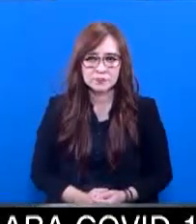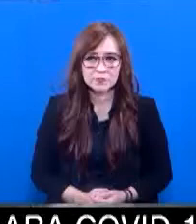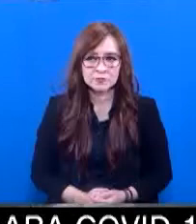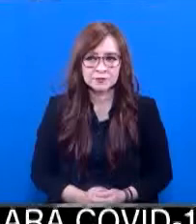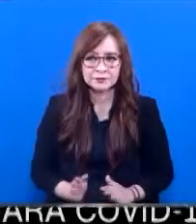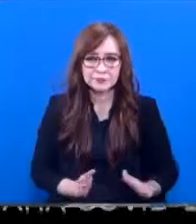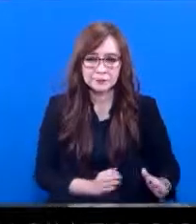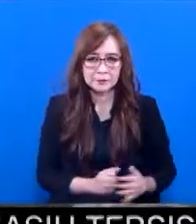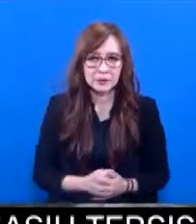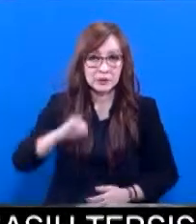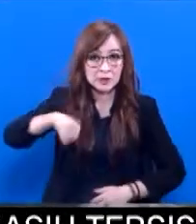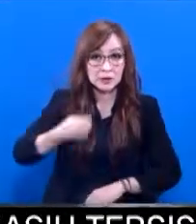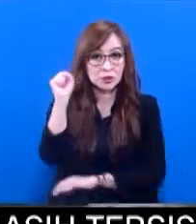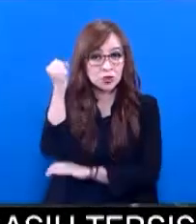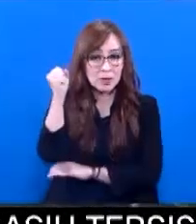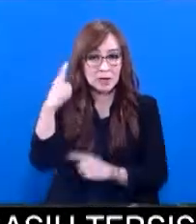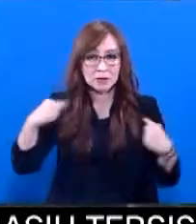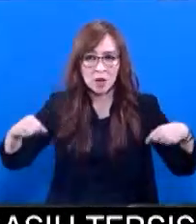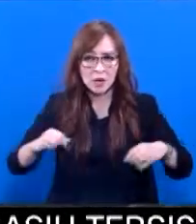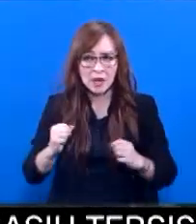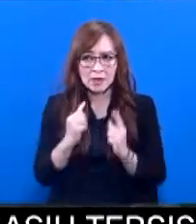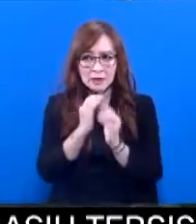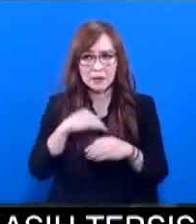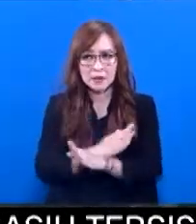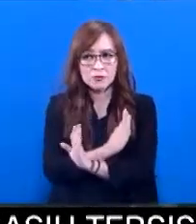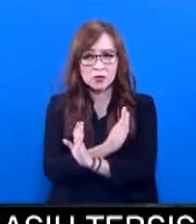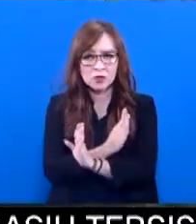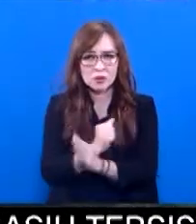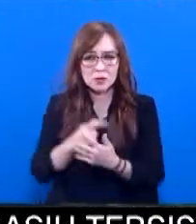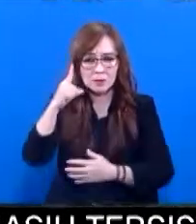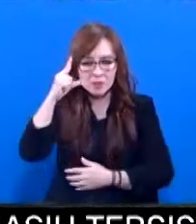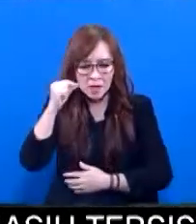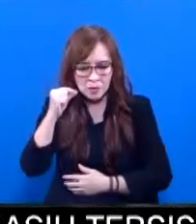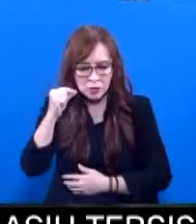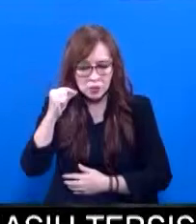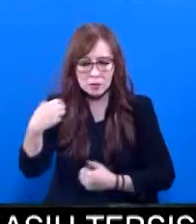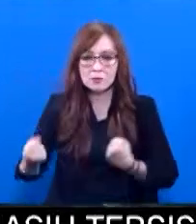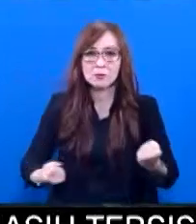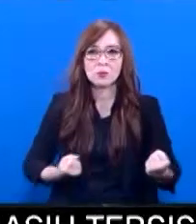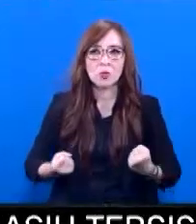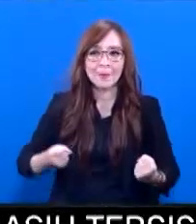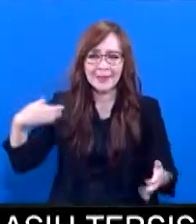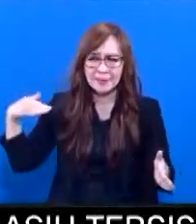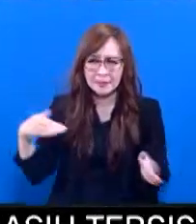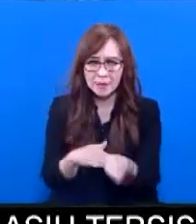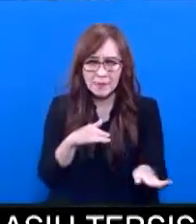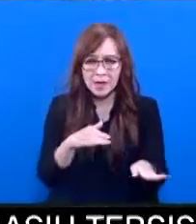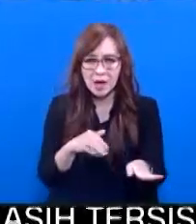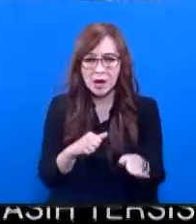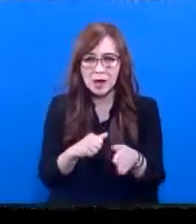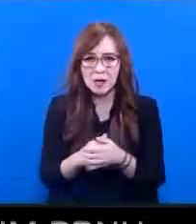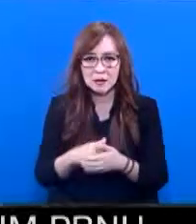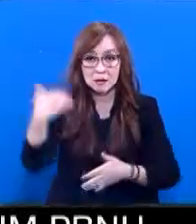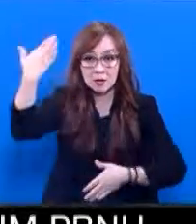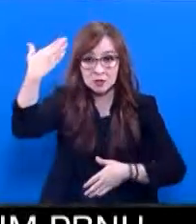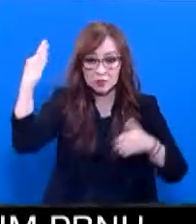Sementara di Jombang, Jawa Timur, diduga mengemudi dalam keadaan mengantuk usai mengantar telur ayam, sebuah mobil bak terbuka menabrak truk dari arah berlawanan di Jalan